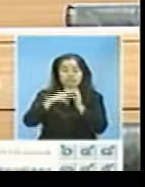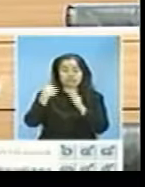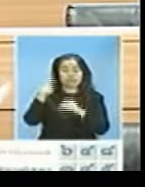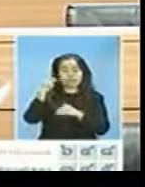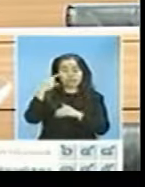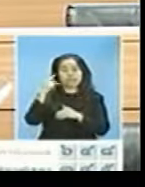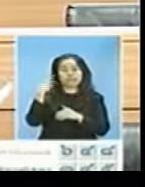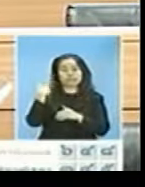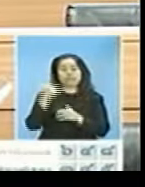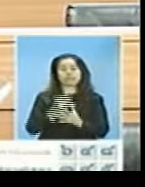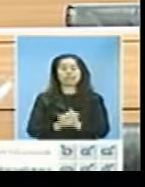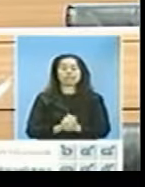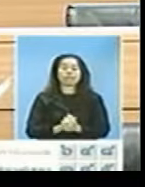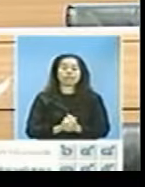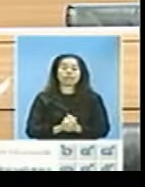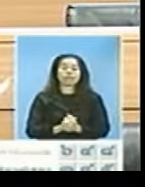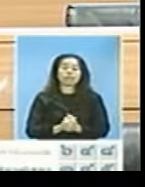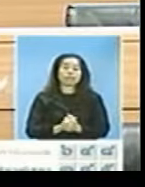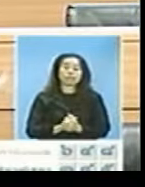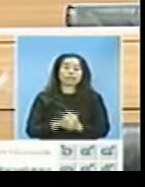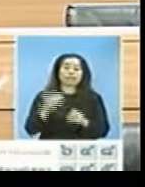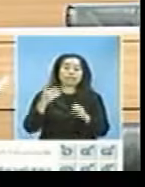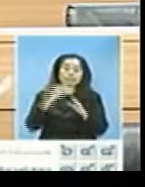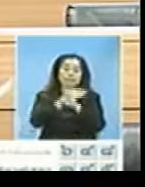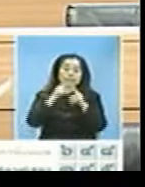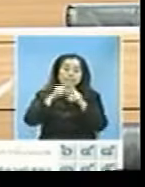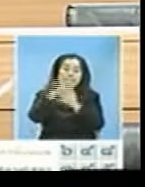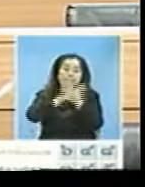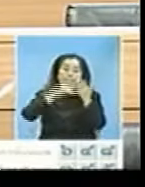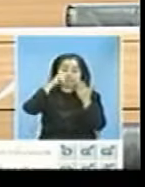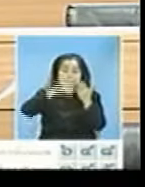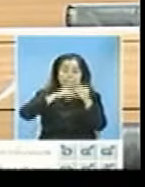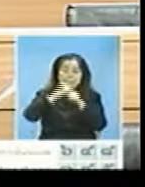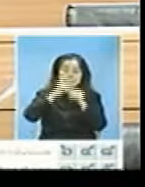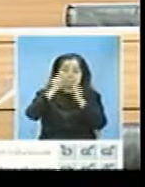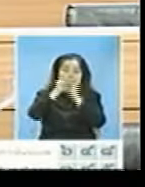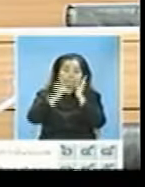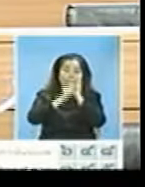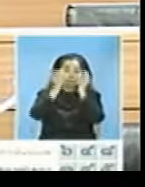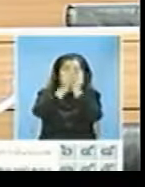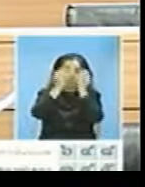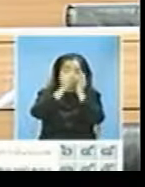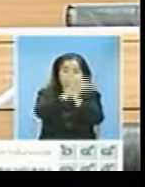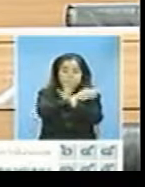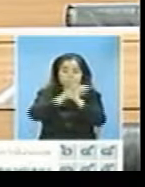ชน์ตลอดระยะเวลาที่ประเทศไทยปกครองในระบอบประชาธิปไตยท่านประธานครับ